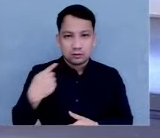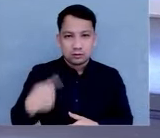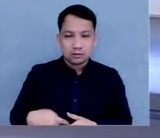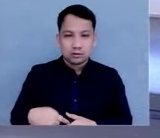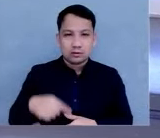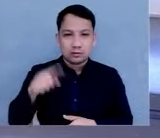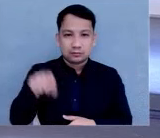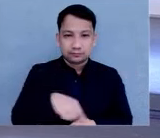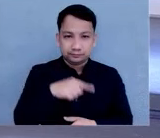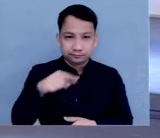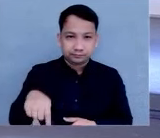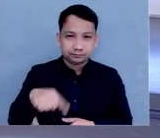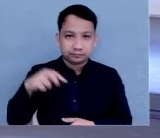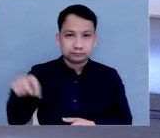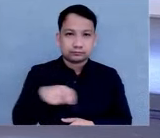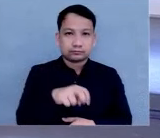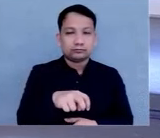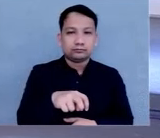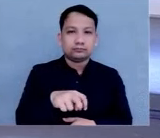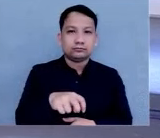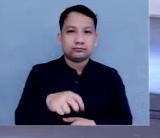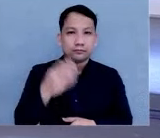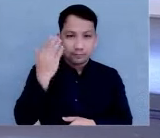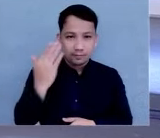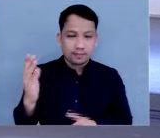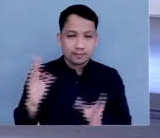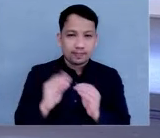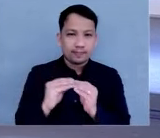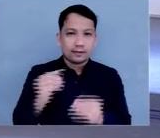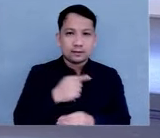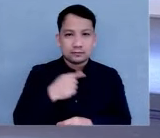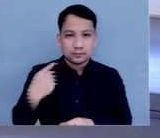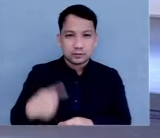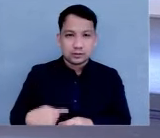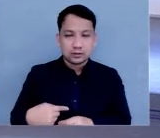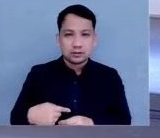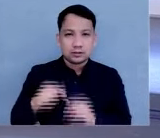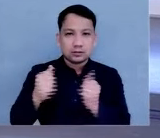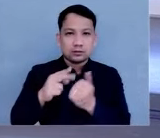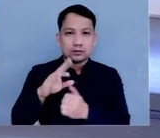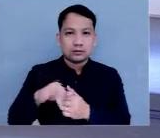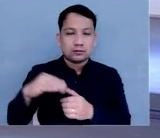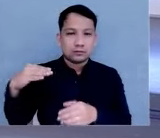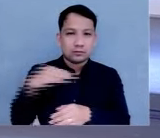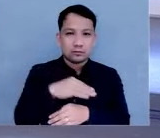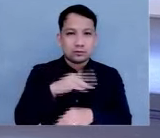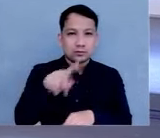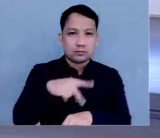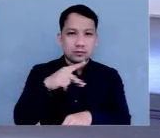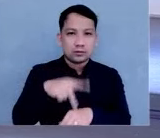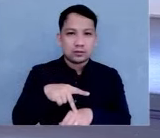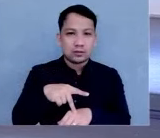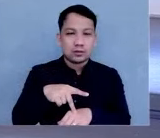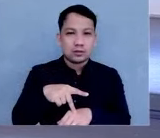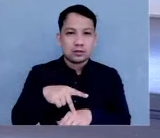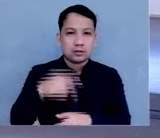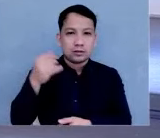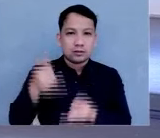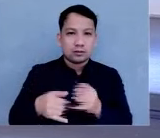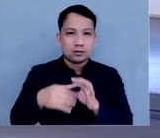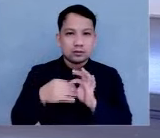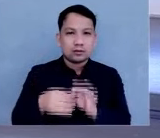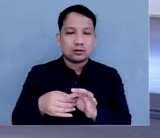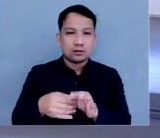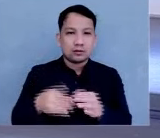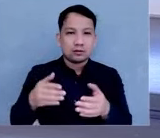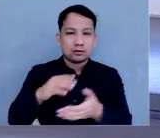rin ng mga tours ang maraming Chinese travel agencies papunta sa Pilipinas. Sa huli, sinubukang